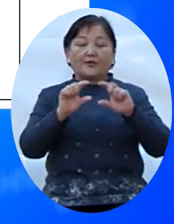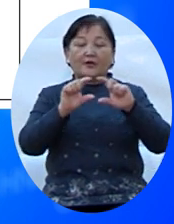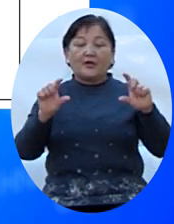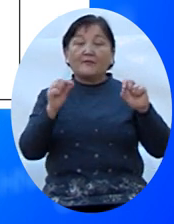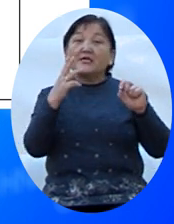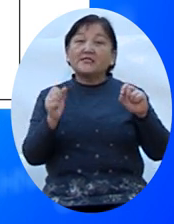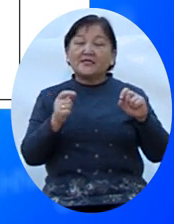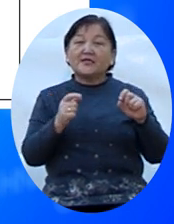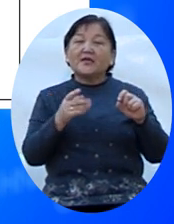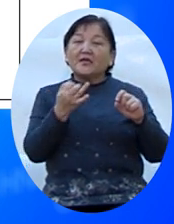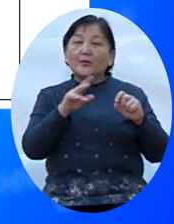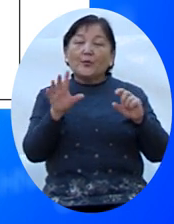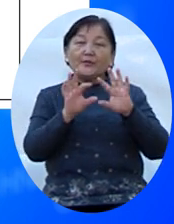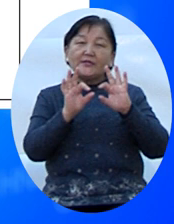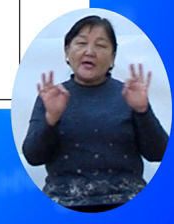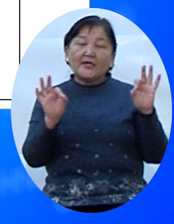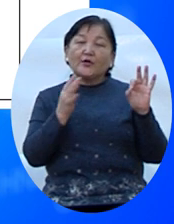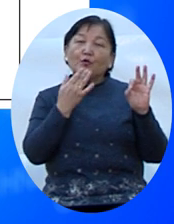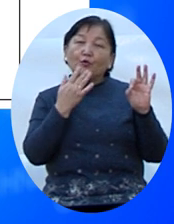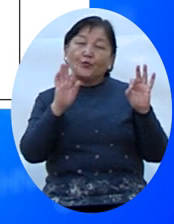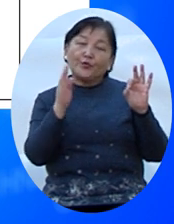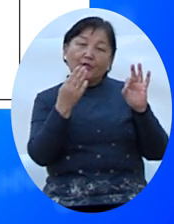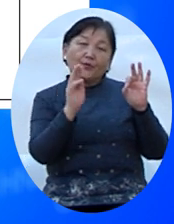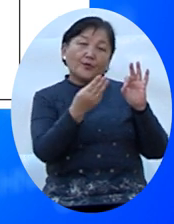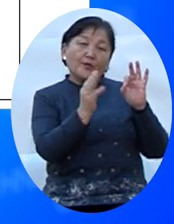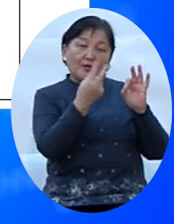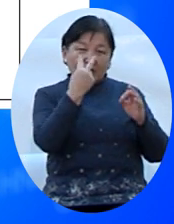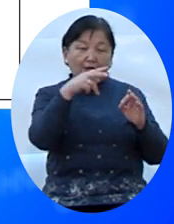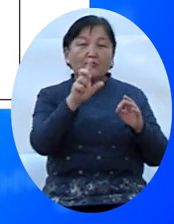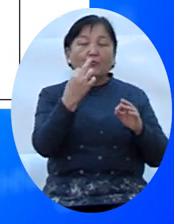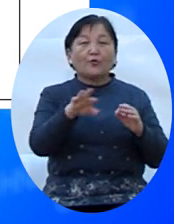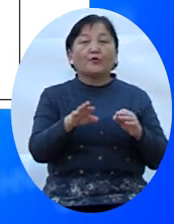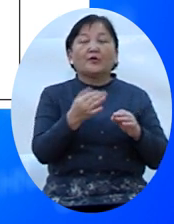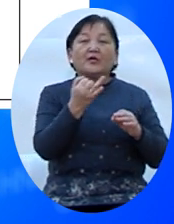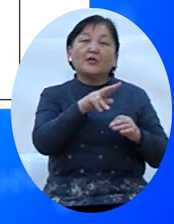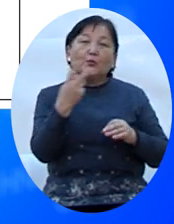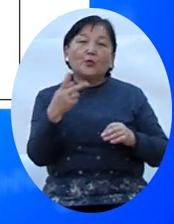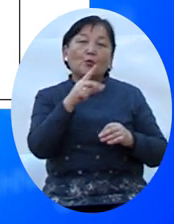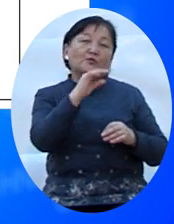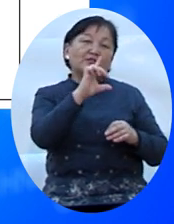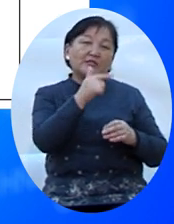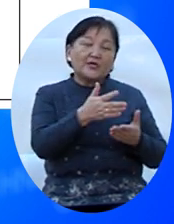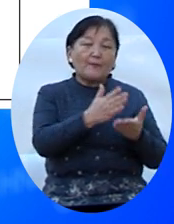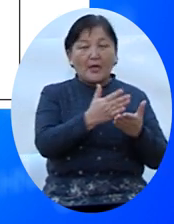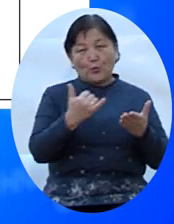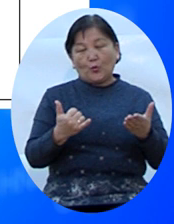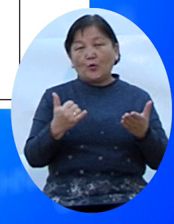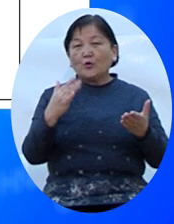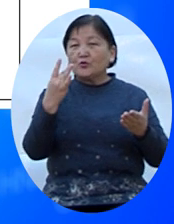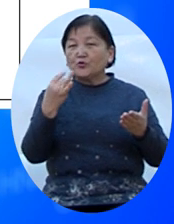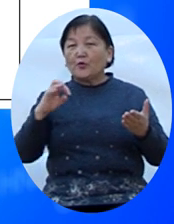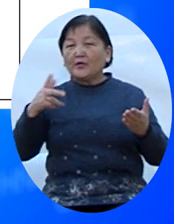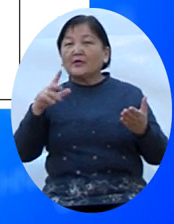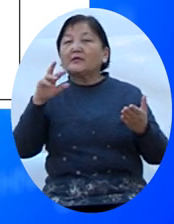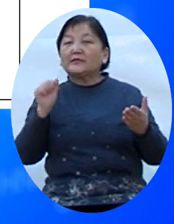хэмжилтийн өнгүүдийг үзүүлдэг бөгөөд илүү хүчлэлэг, илүү суурлаг шинжийг үзүүлдэгээрээ давуу талтай байгаа. За пенол